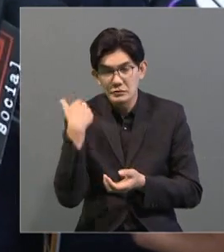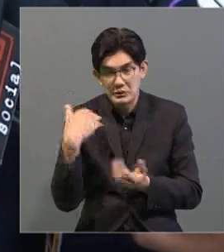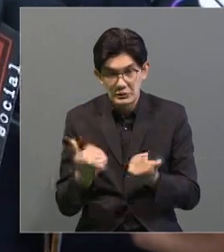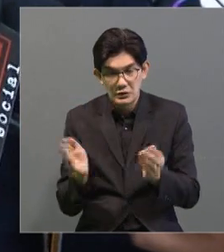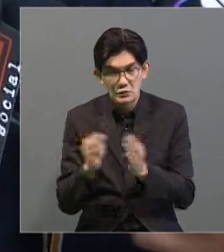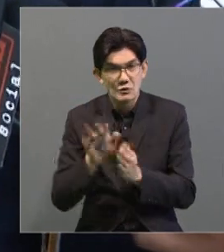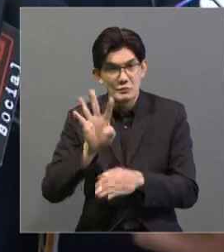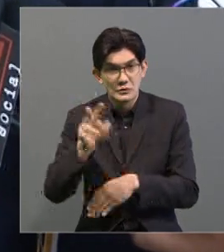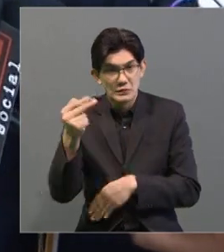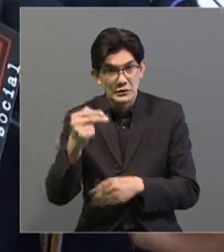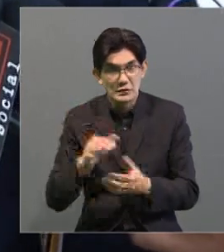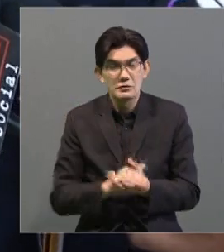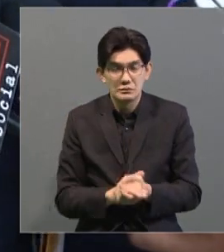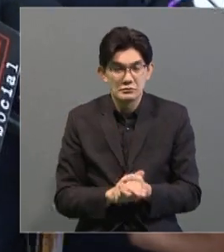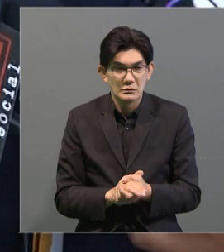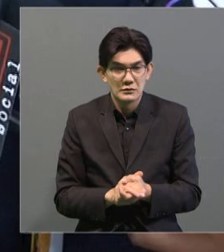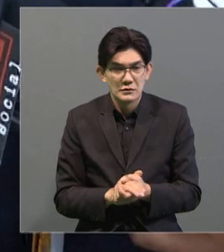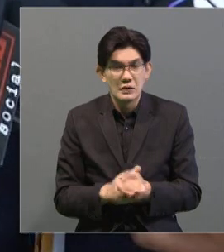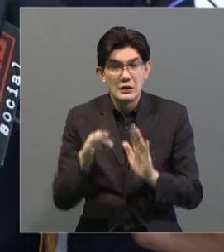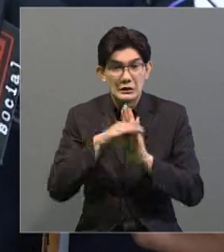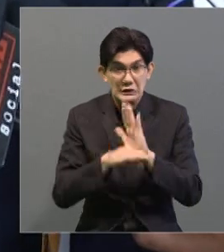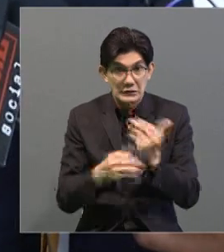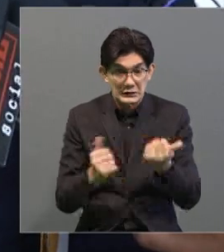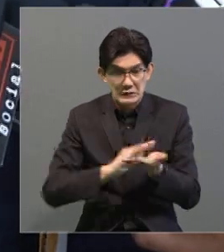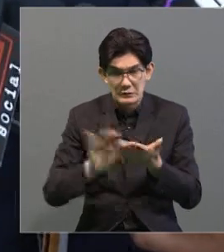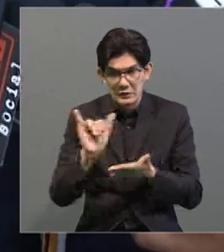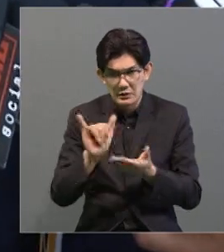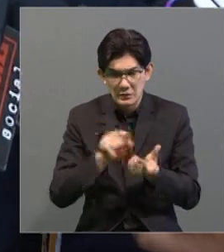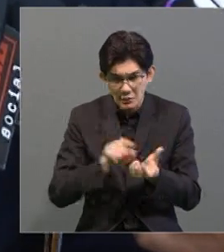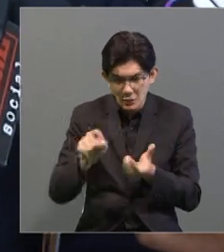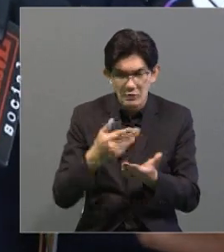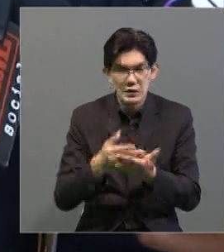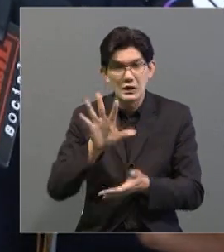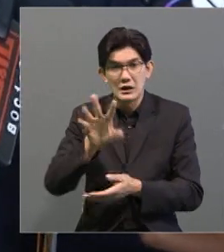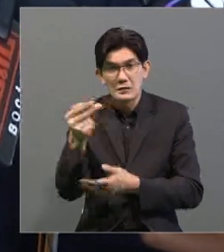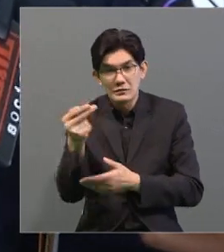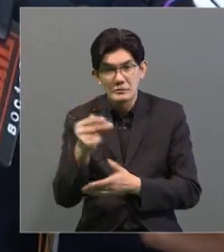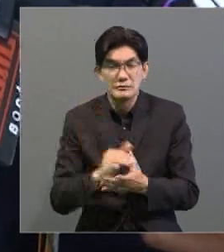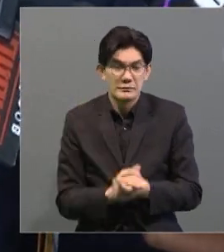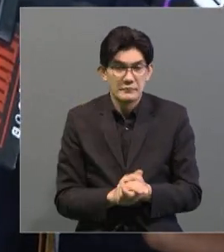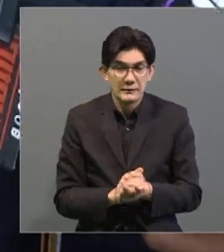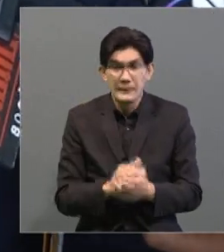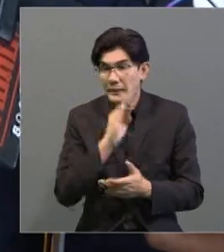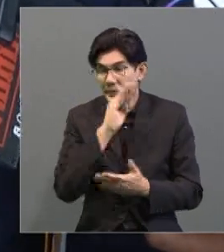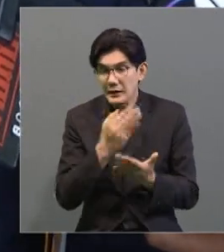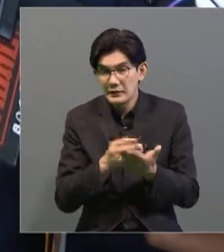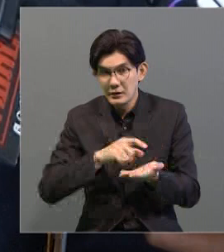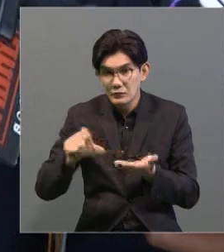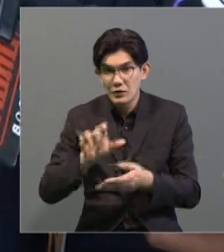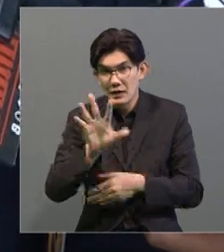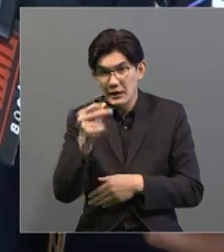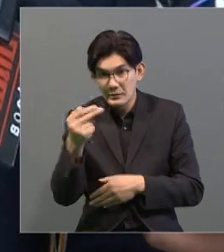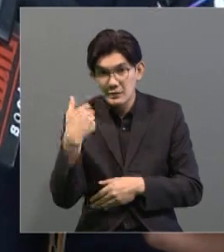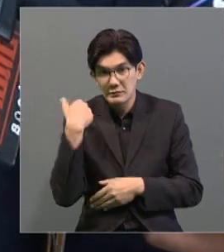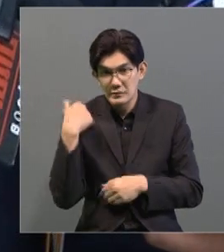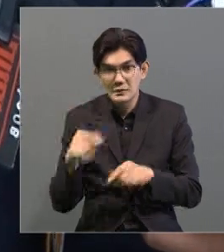ายเป็น 40,000 แล้วพอโอนไป 40,000 พี่ขั้นตอนนี้พี่ยังทำไม่เสร็จโอนให้อีก 50,000 ถ้าโอนให้อีก 50,000 เนี่ยจะเป็นการปล